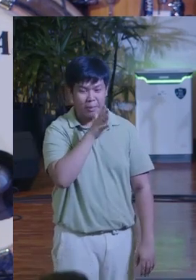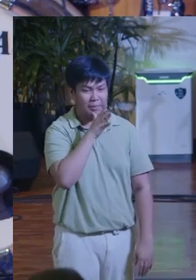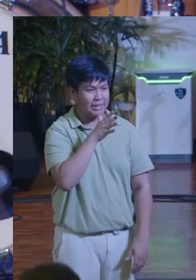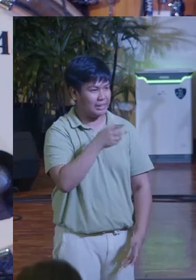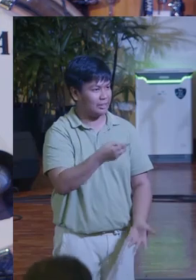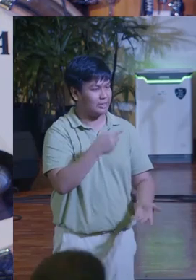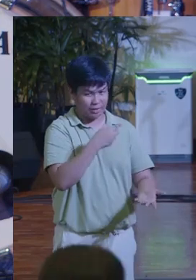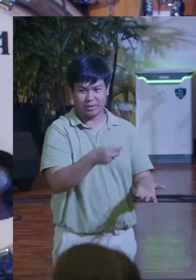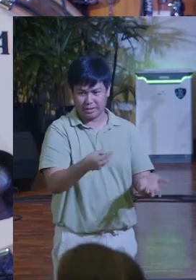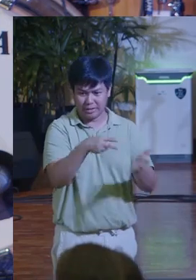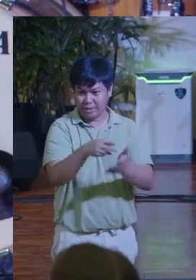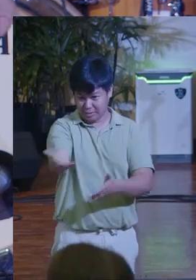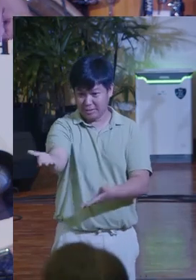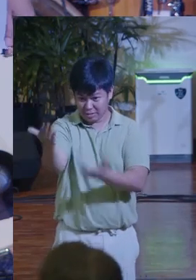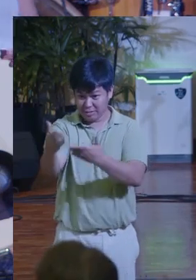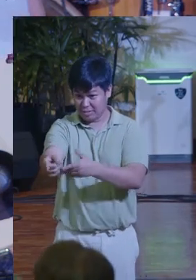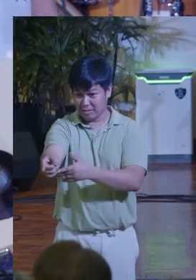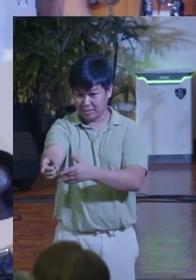po kayo.